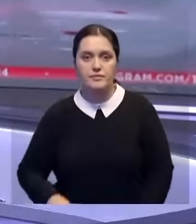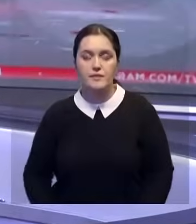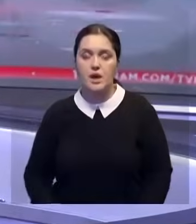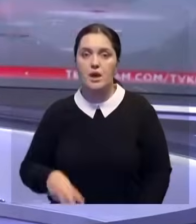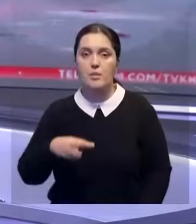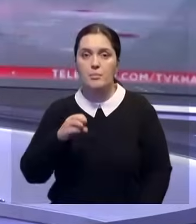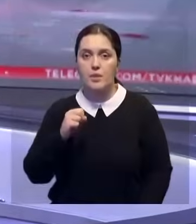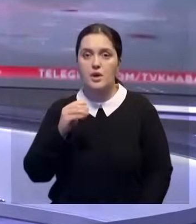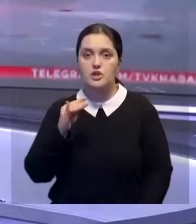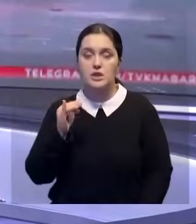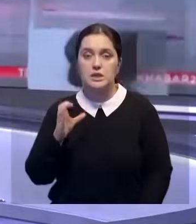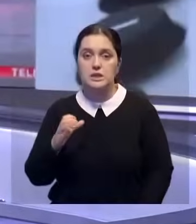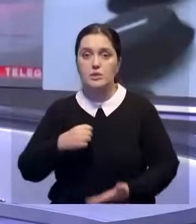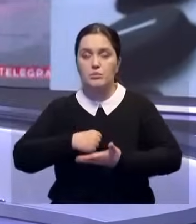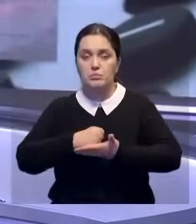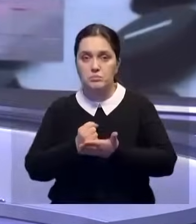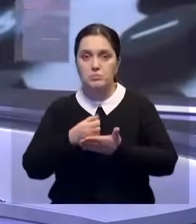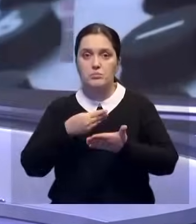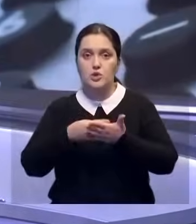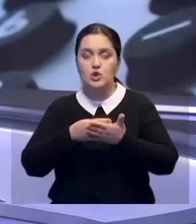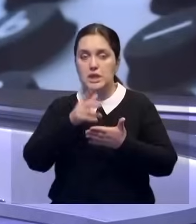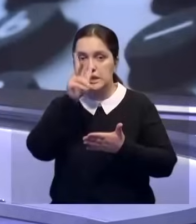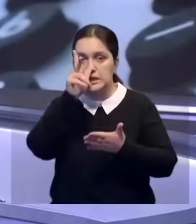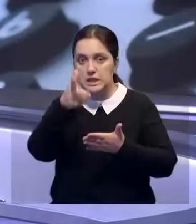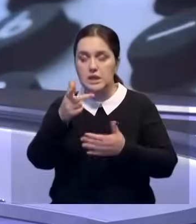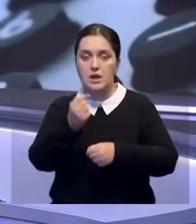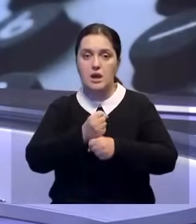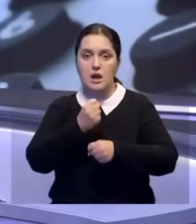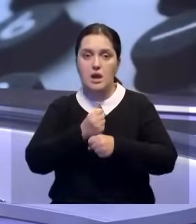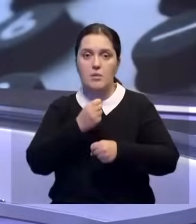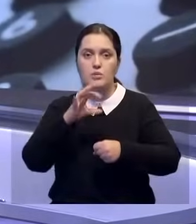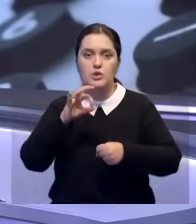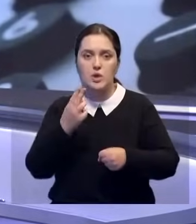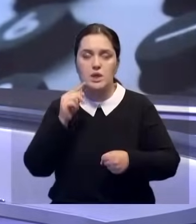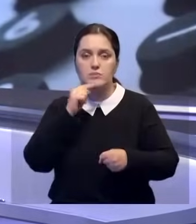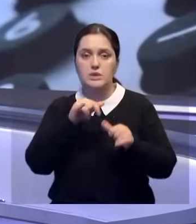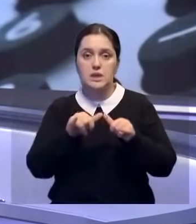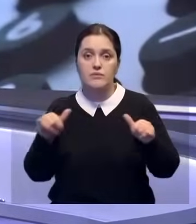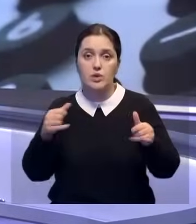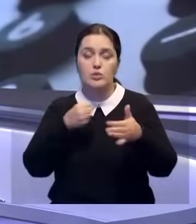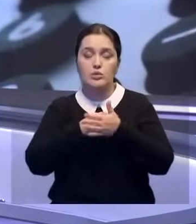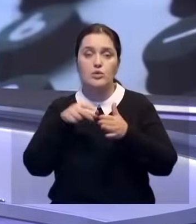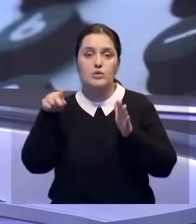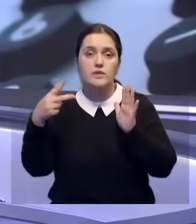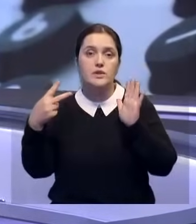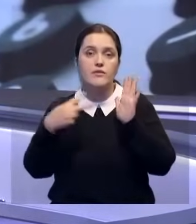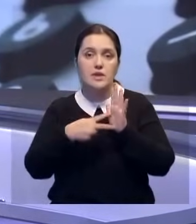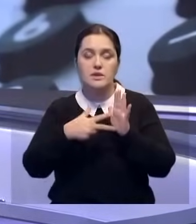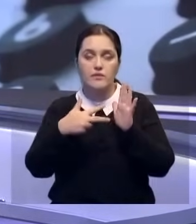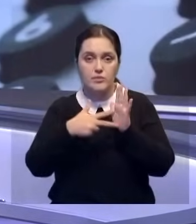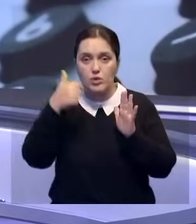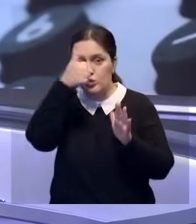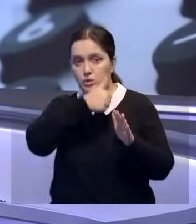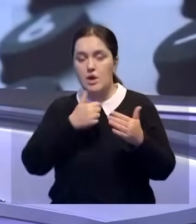В Мажилисе приняли бюджет на ближайшие 3 года. Законопроект разработан на основе прогноза социально-экономического развития страны до